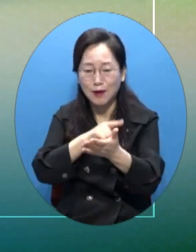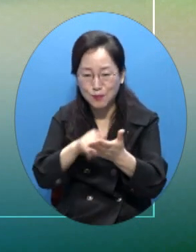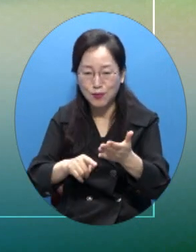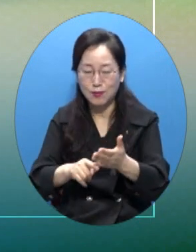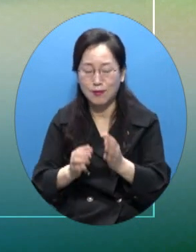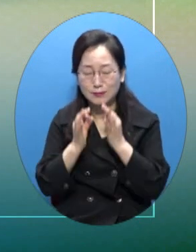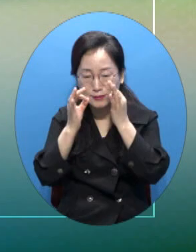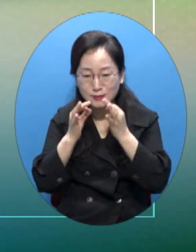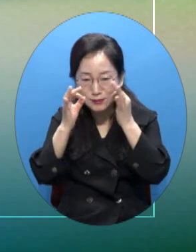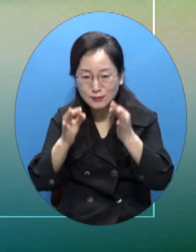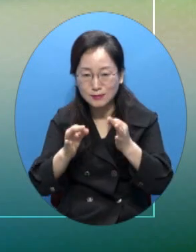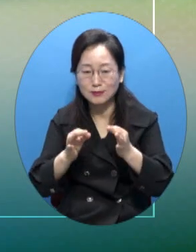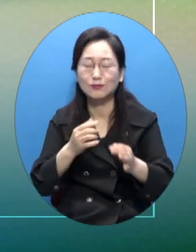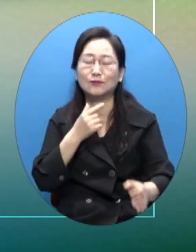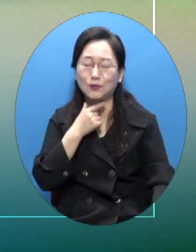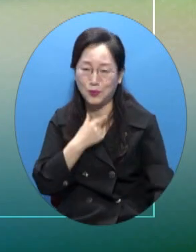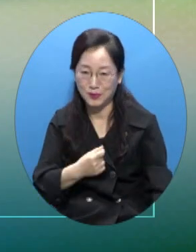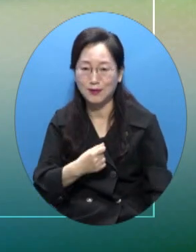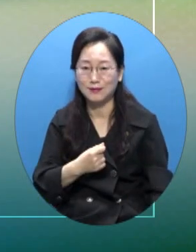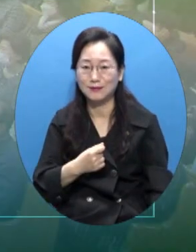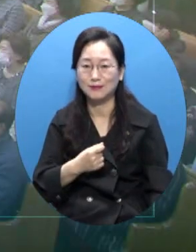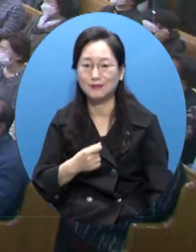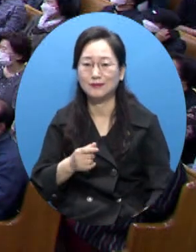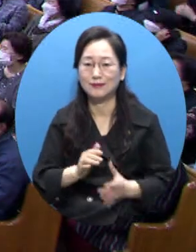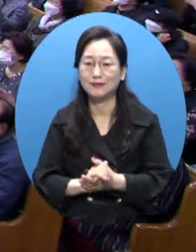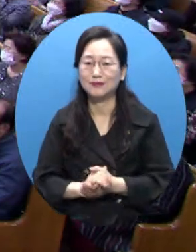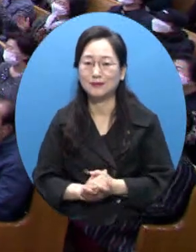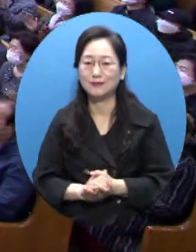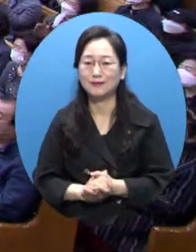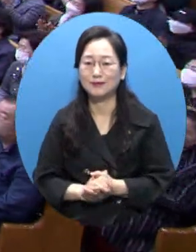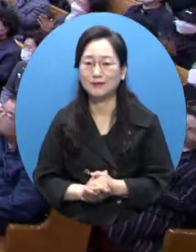삶이 되기를 간절히 소망합니다.